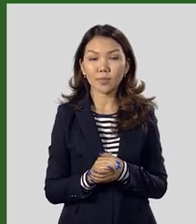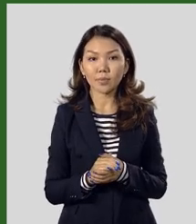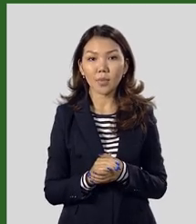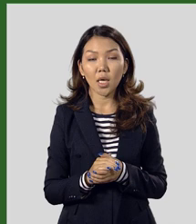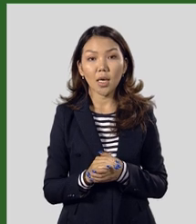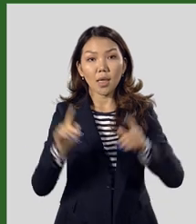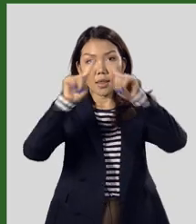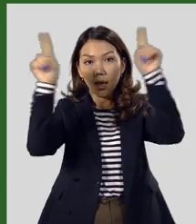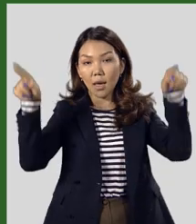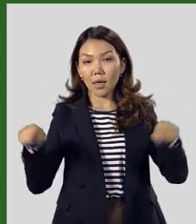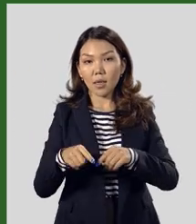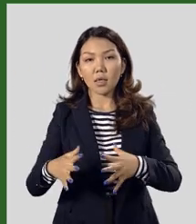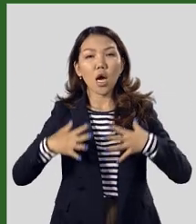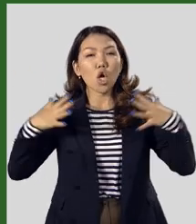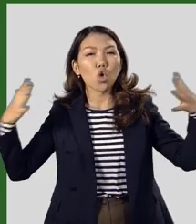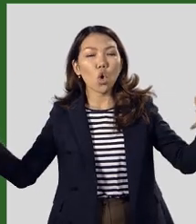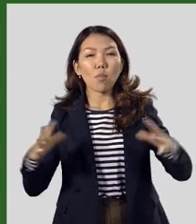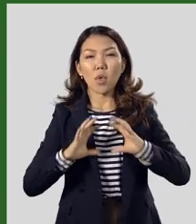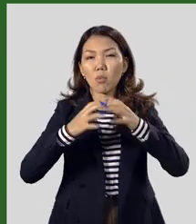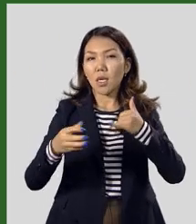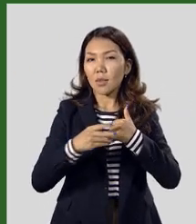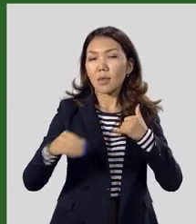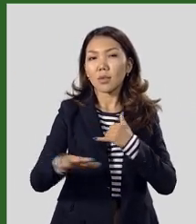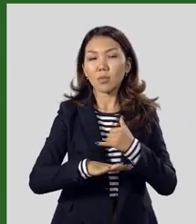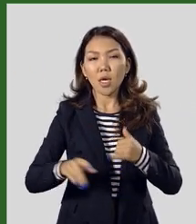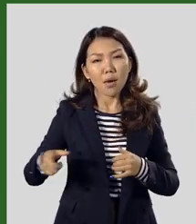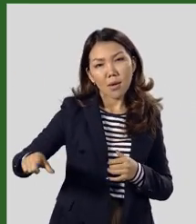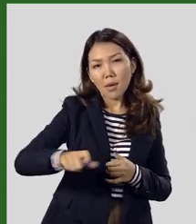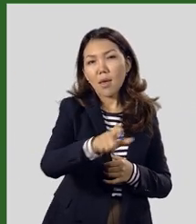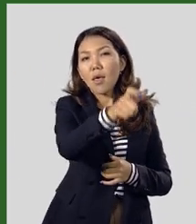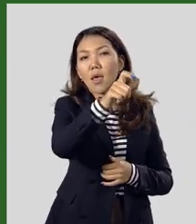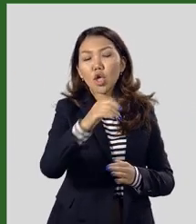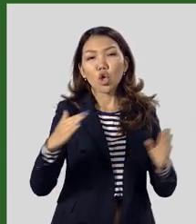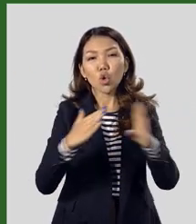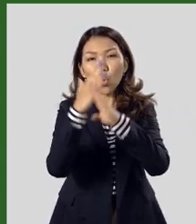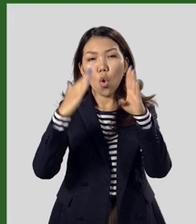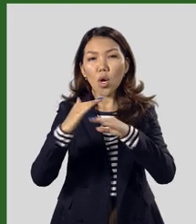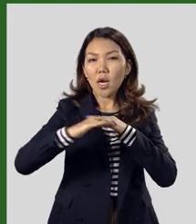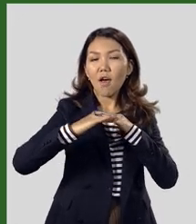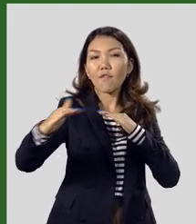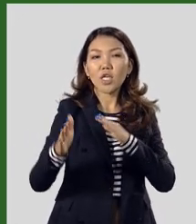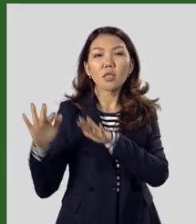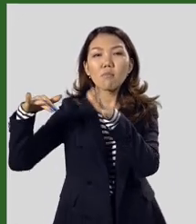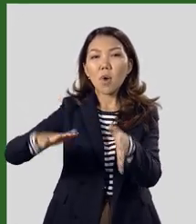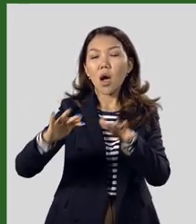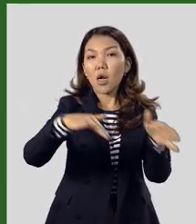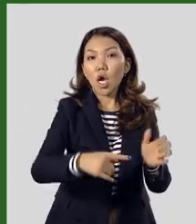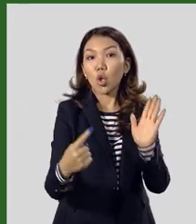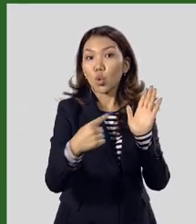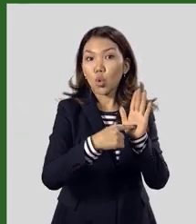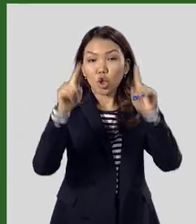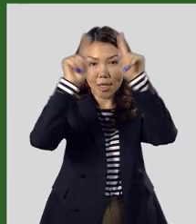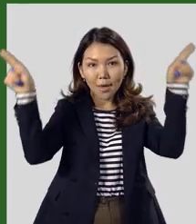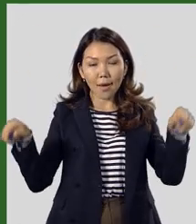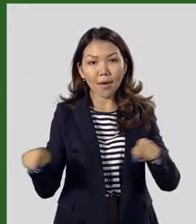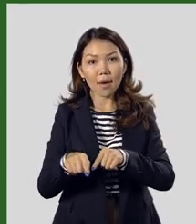На карте огромная планета Земля, реки и горы, равнины, моря. Точка на